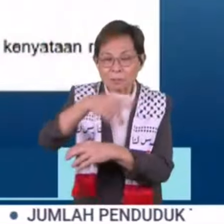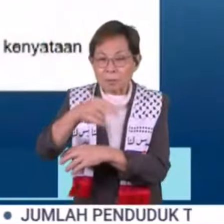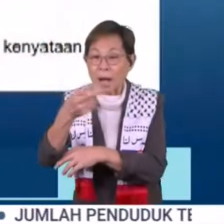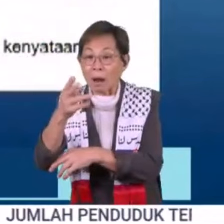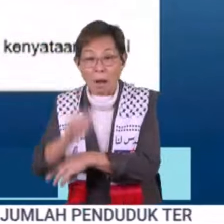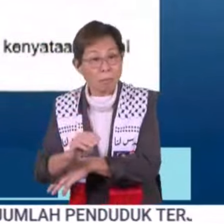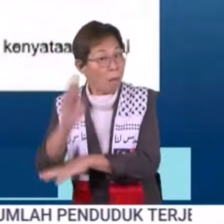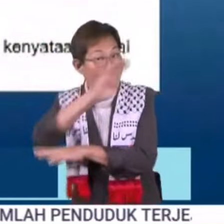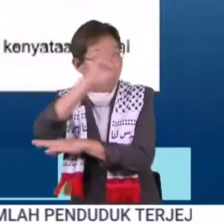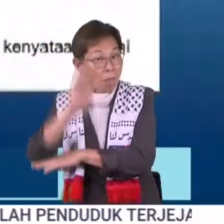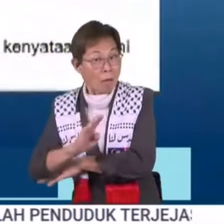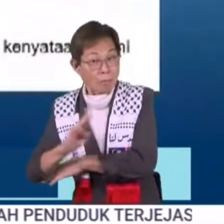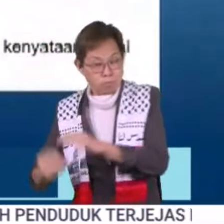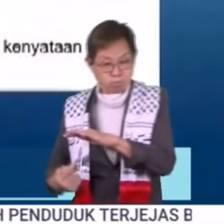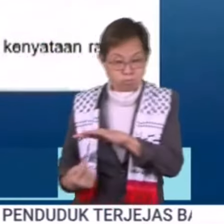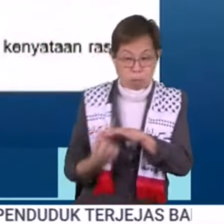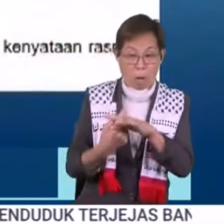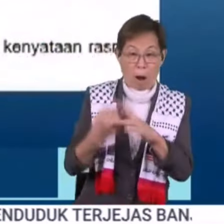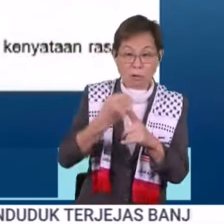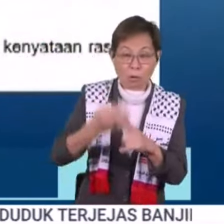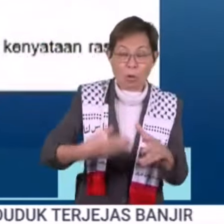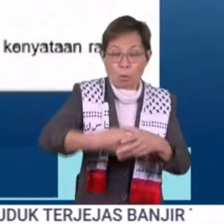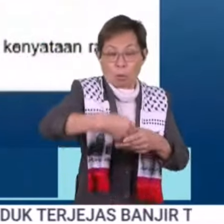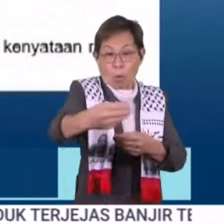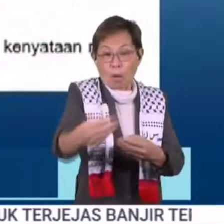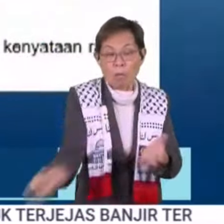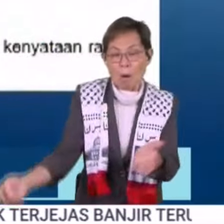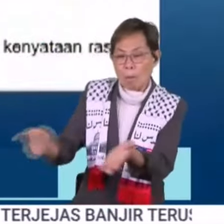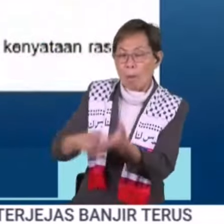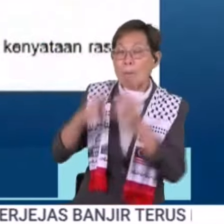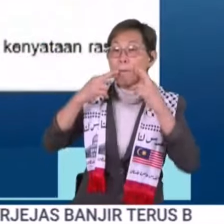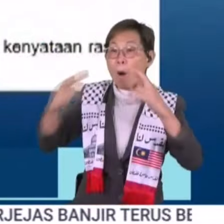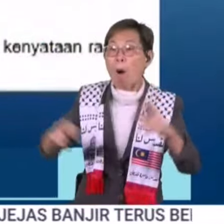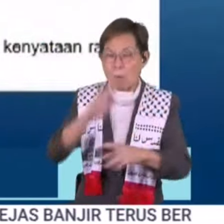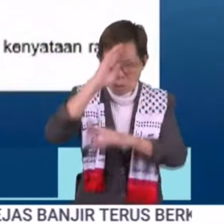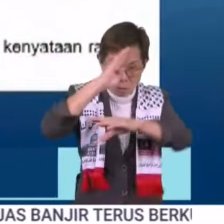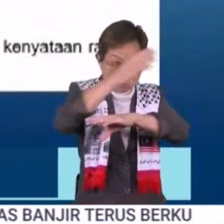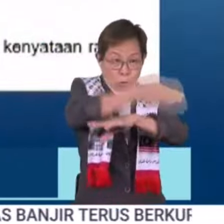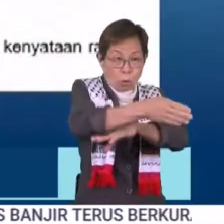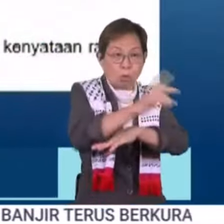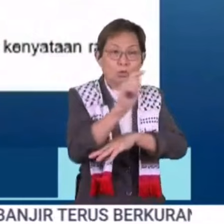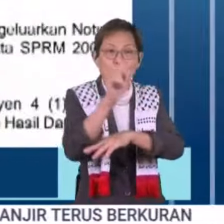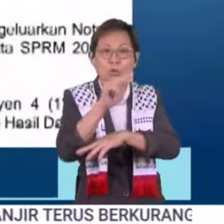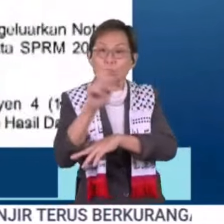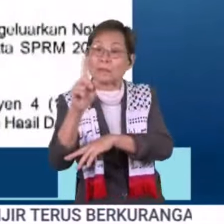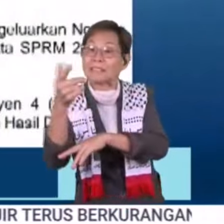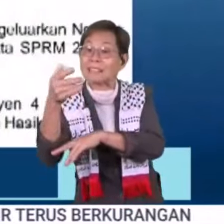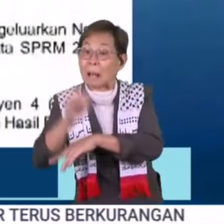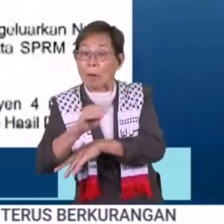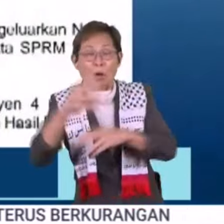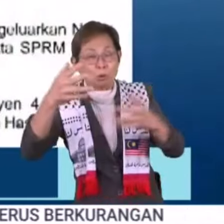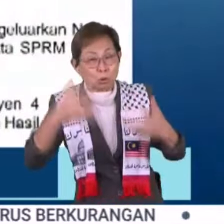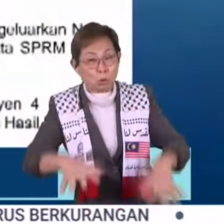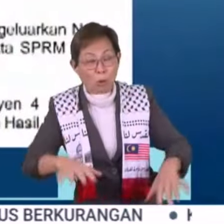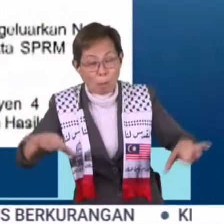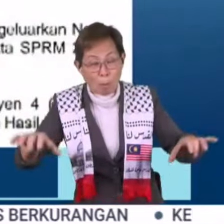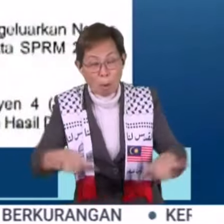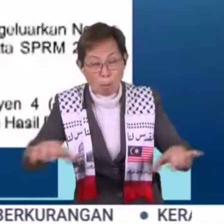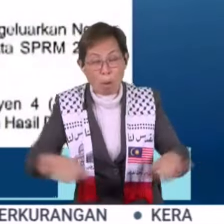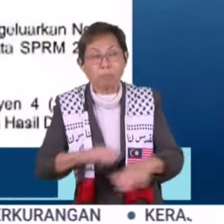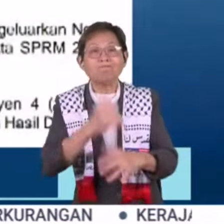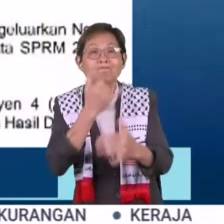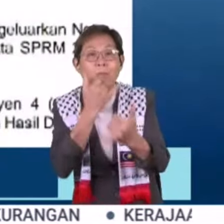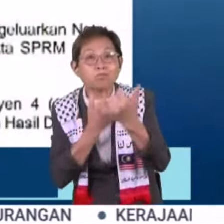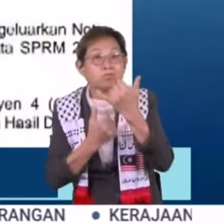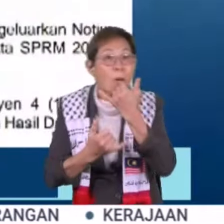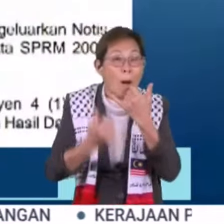SPRM tidak pernah membangkitkan atau mengeluarkan sebarang kenyataan rasmi yang menuduh Tun Daim Zainuddin telah pun melakukan